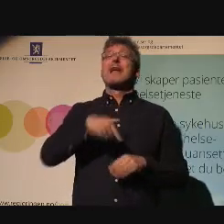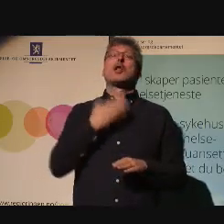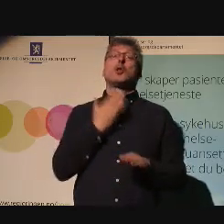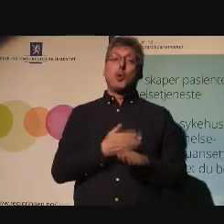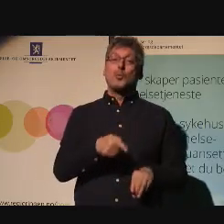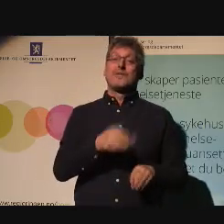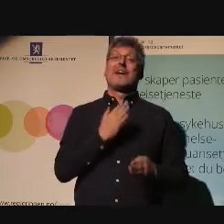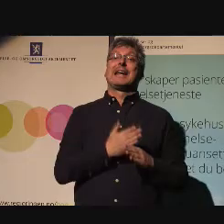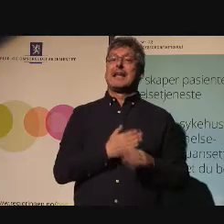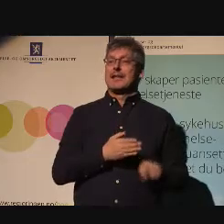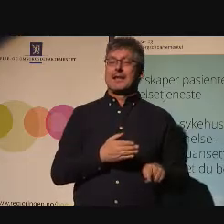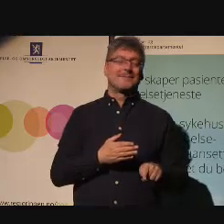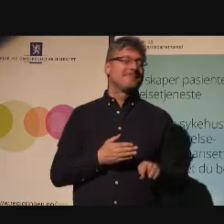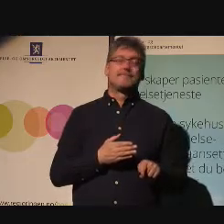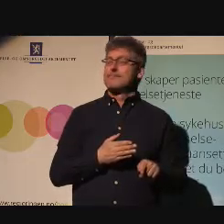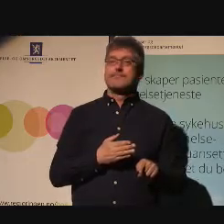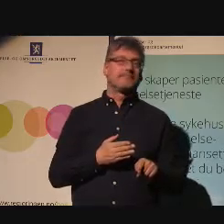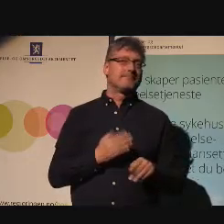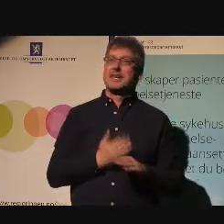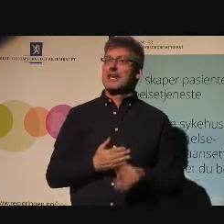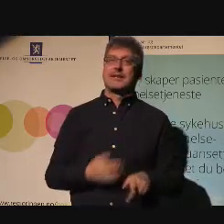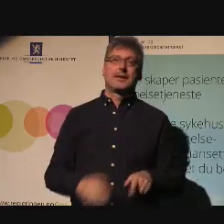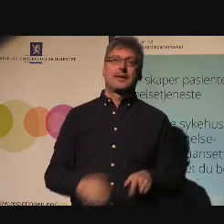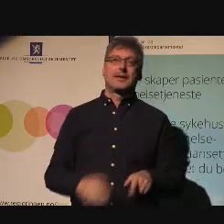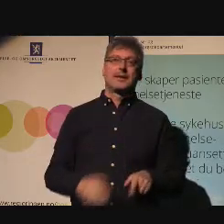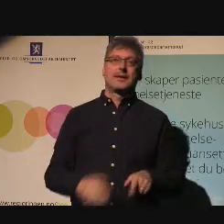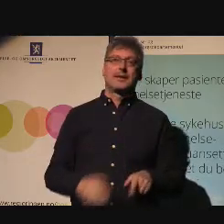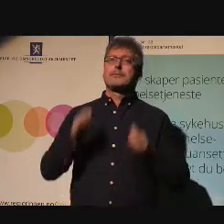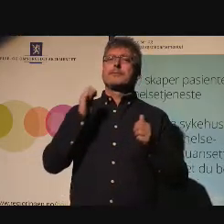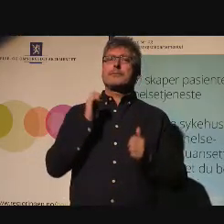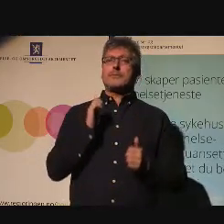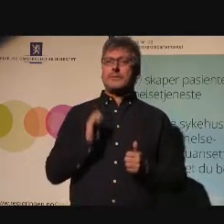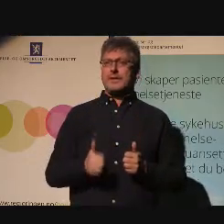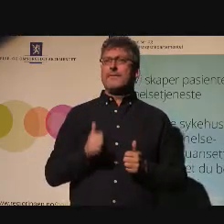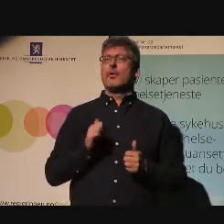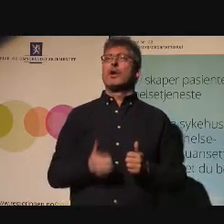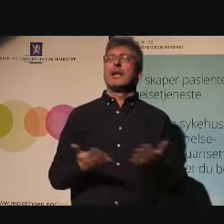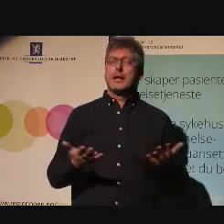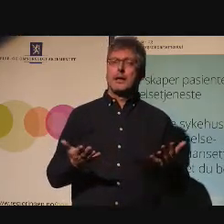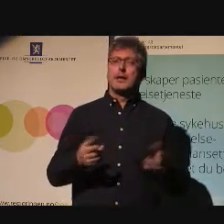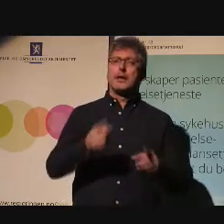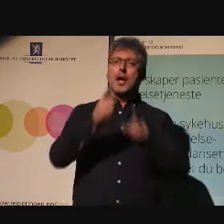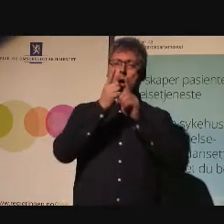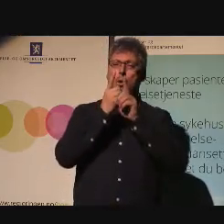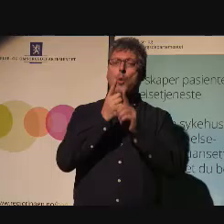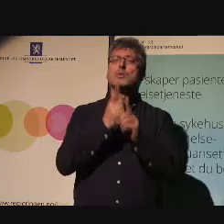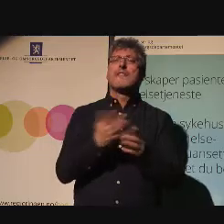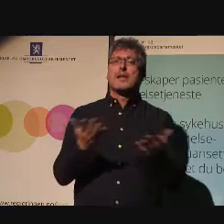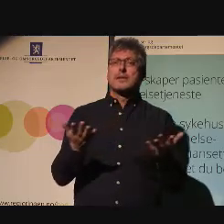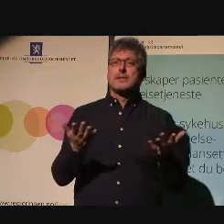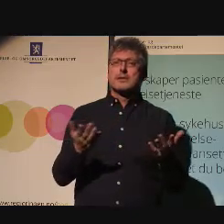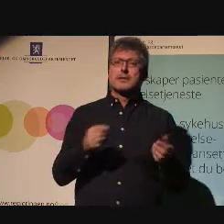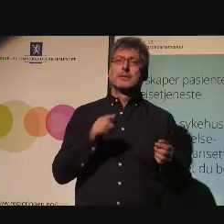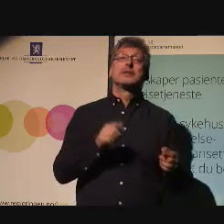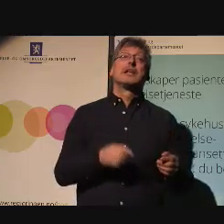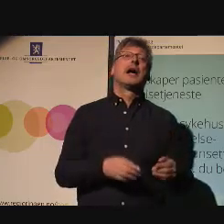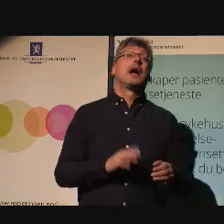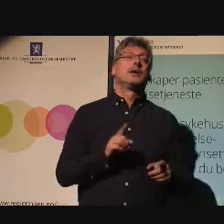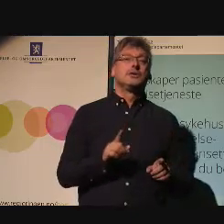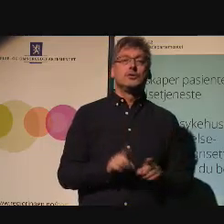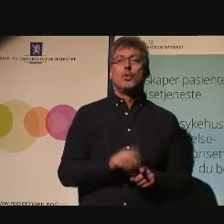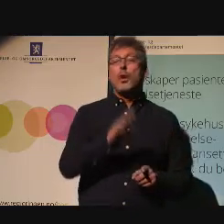tid, som ikke riktig, fordi konsekvensene av det så alvorlig negative